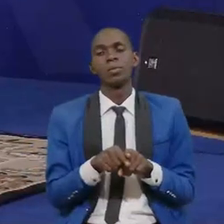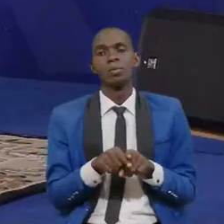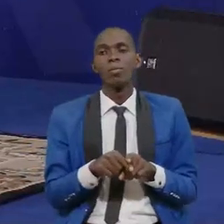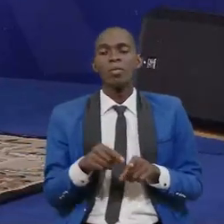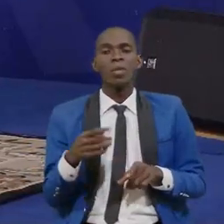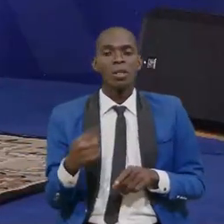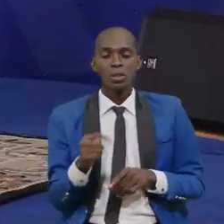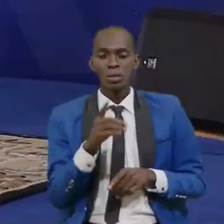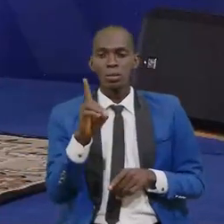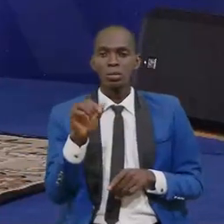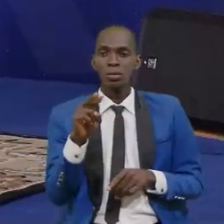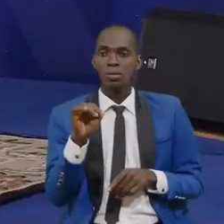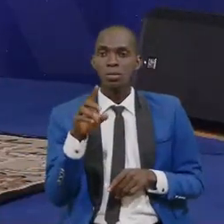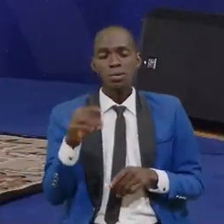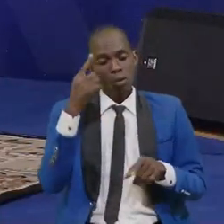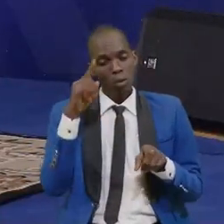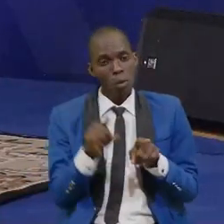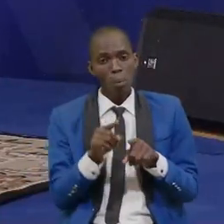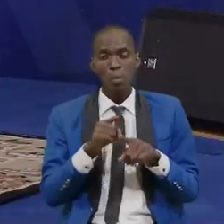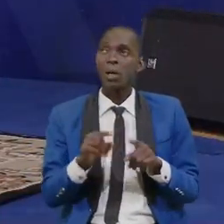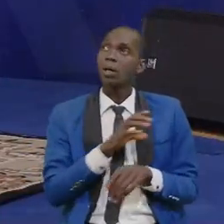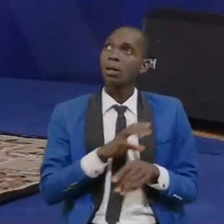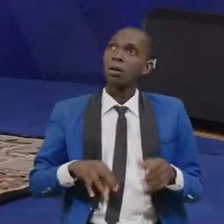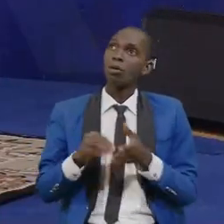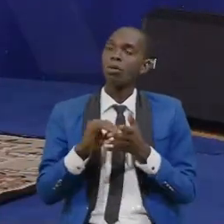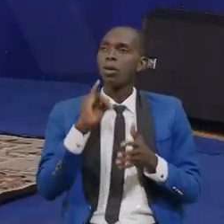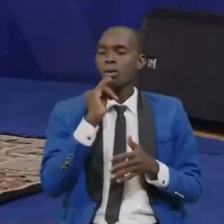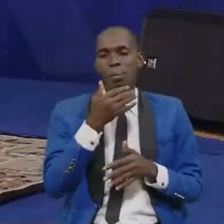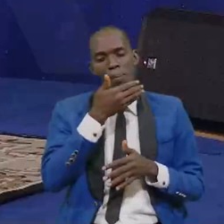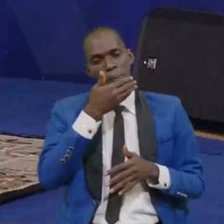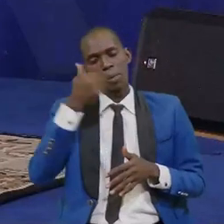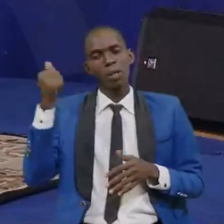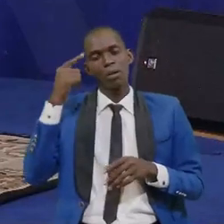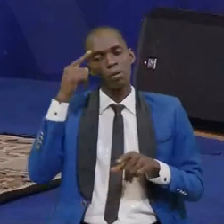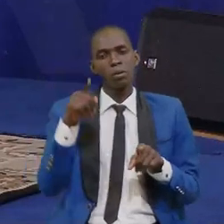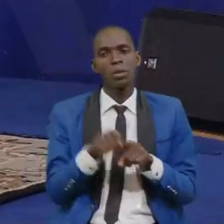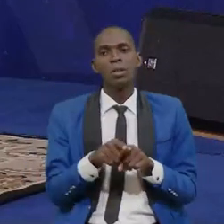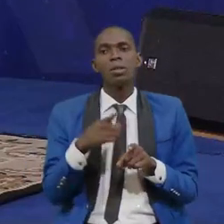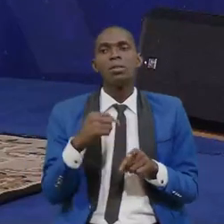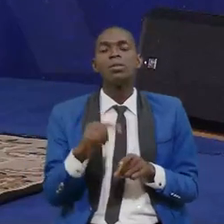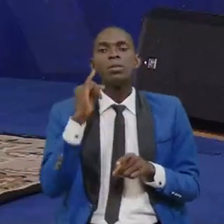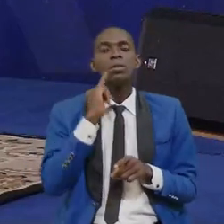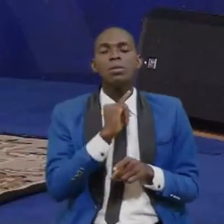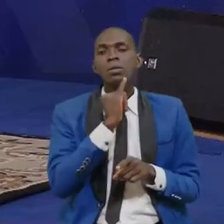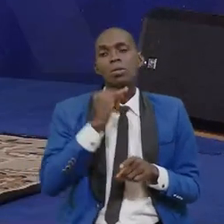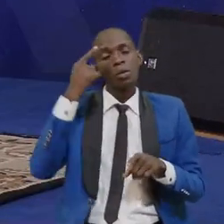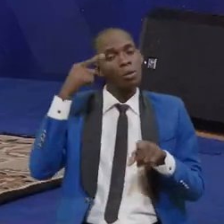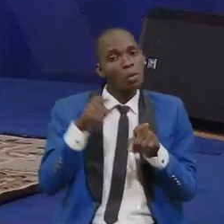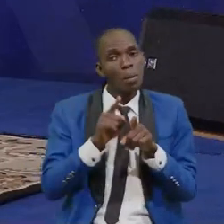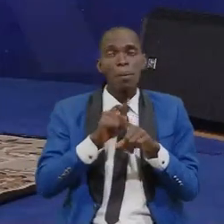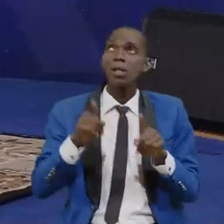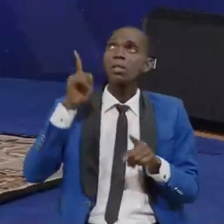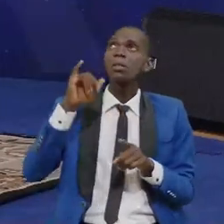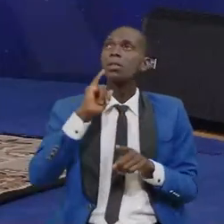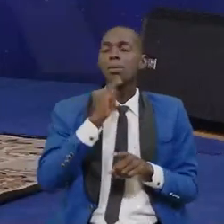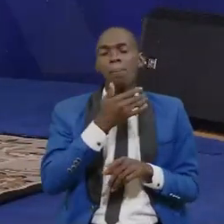L'alliance avec les enfants d'Israël, mais celle-ci est la meilleure excellence, l'alliance excellente. Mais il a obtenu